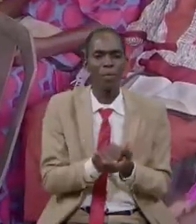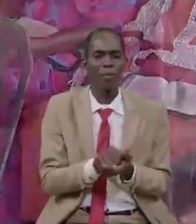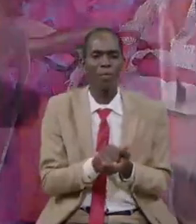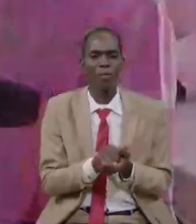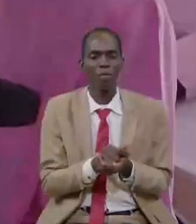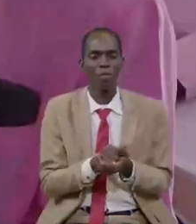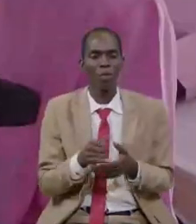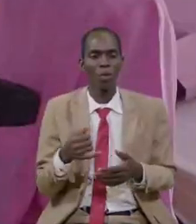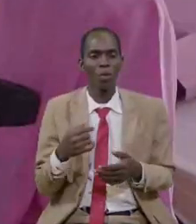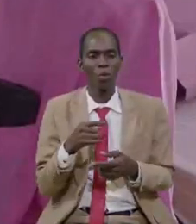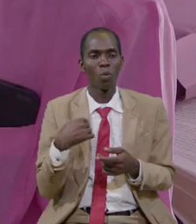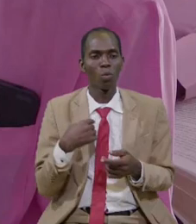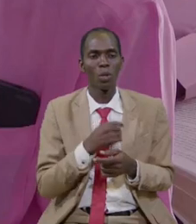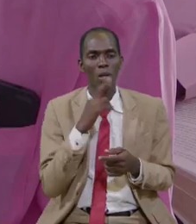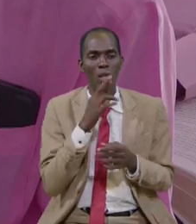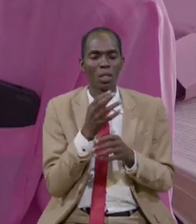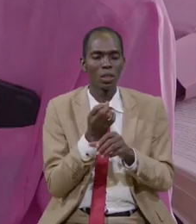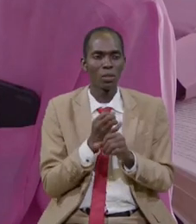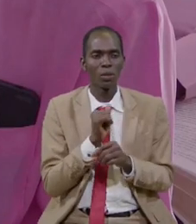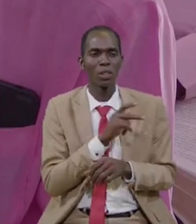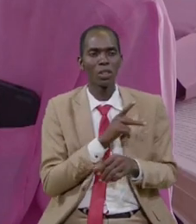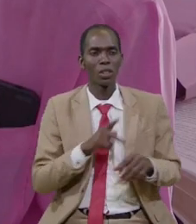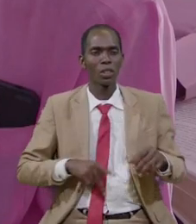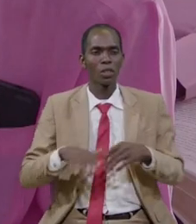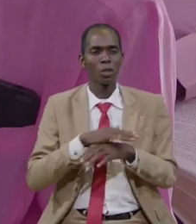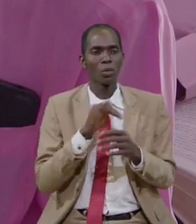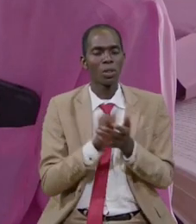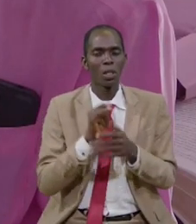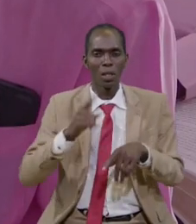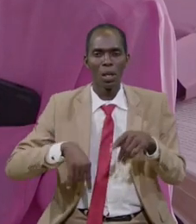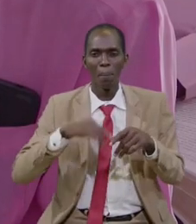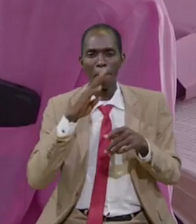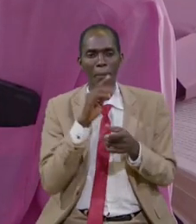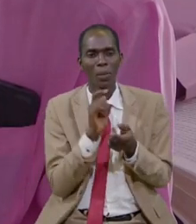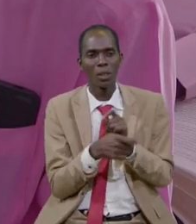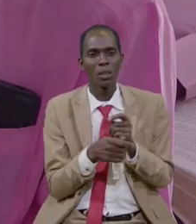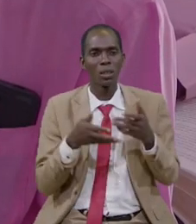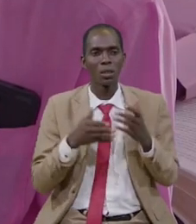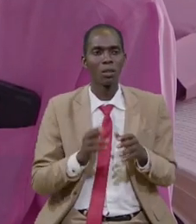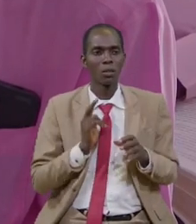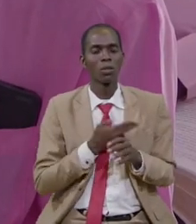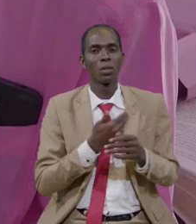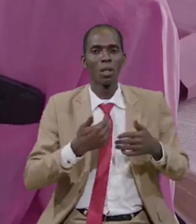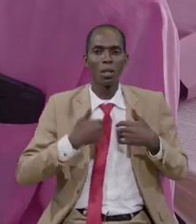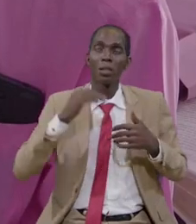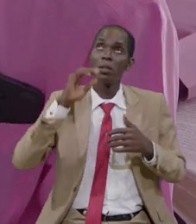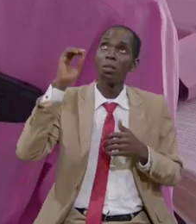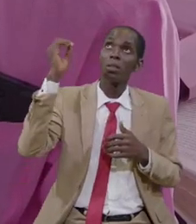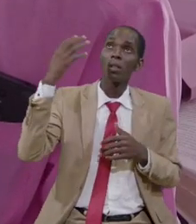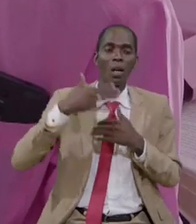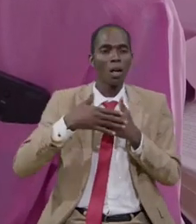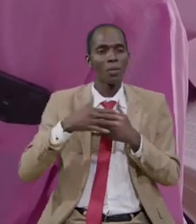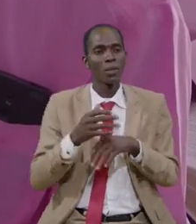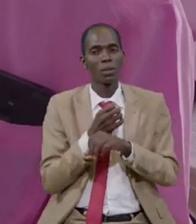un royaume qui ne peut être ébranlé, un royaume inébranlable, montrons notre reconnaissance en rendant, après le